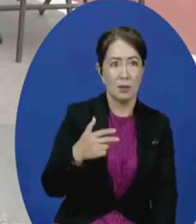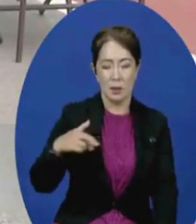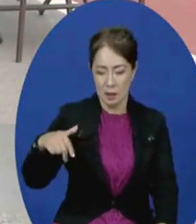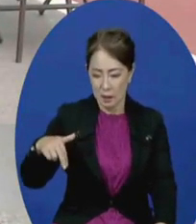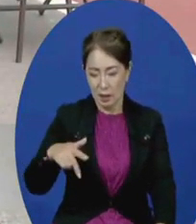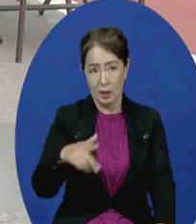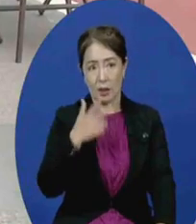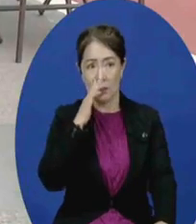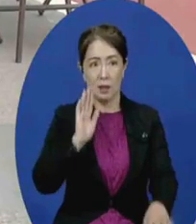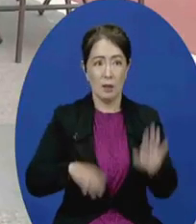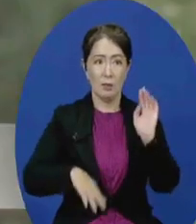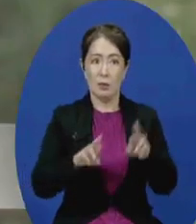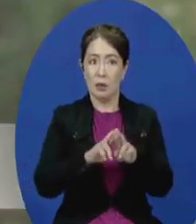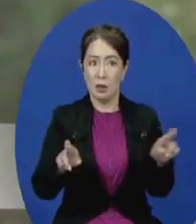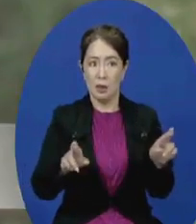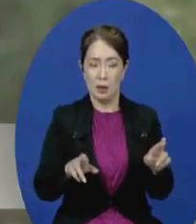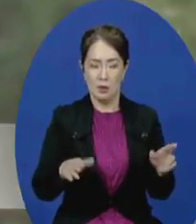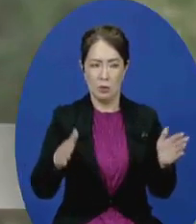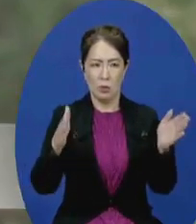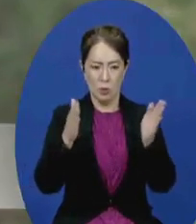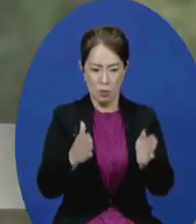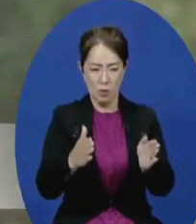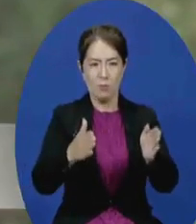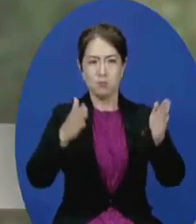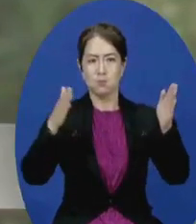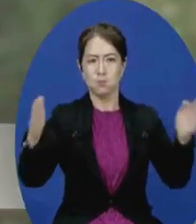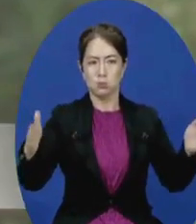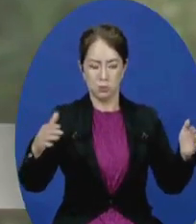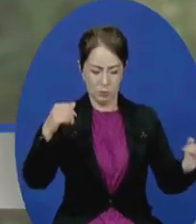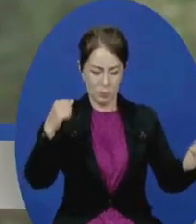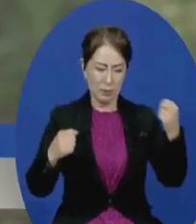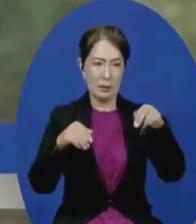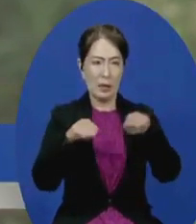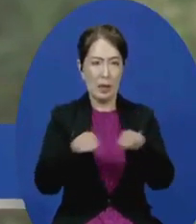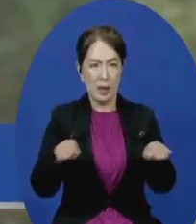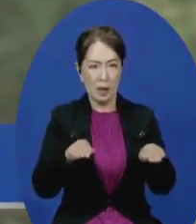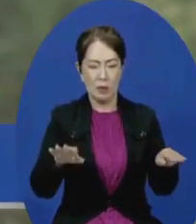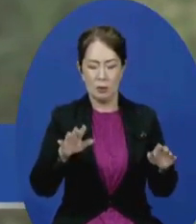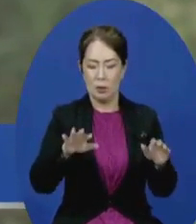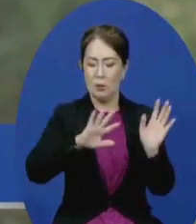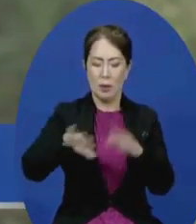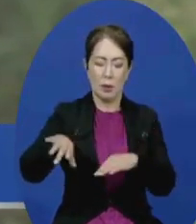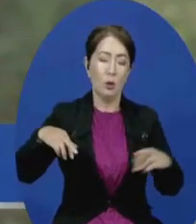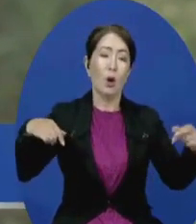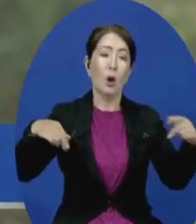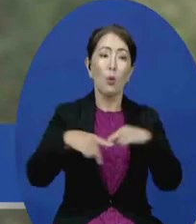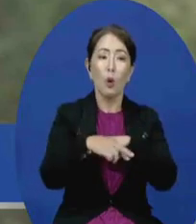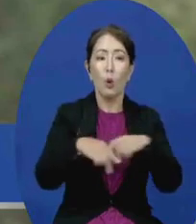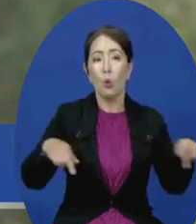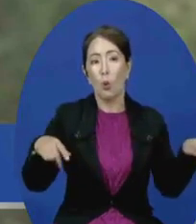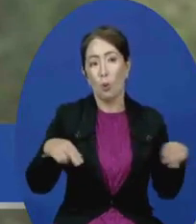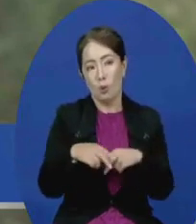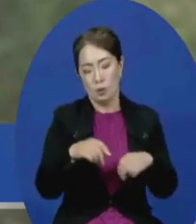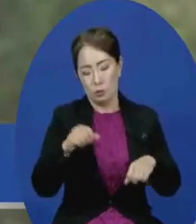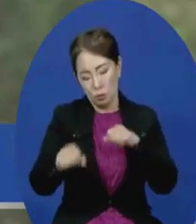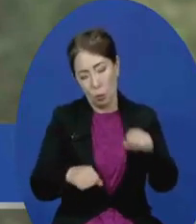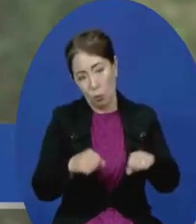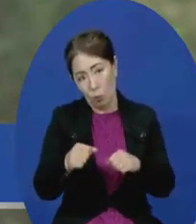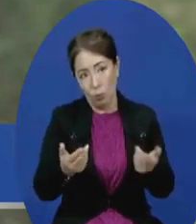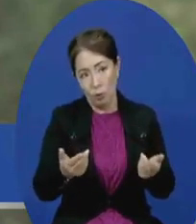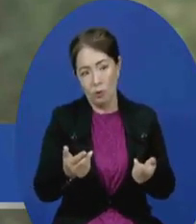харагдчих болно. Илүү өргөн урт годомудад одоо ийм автомашин годомуудыг нээгээд ихлэхээр тэнд бол одоо явган юм уу эсвэл бол